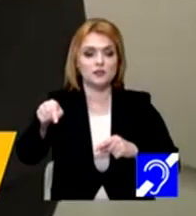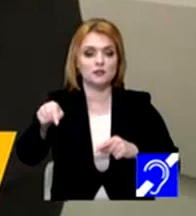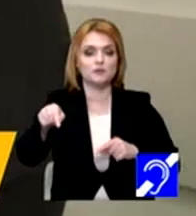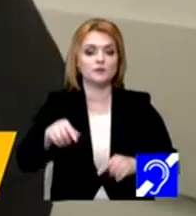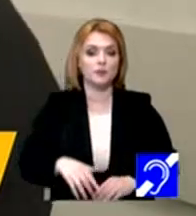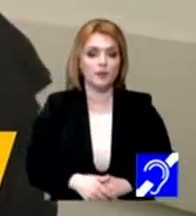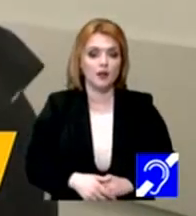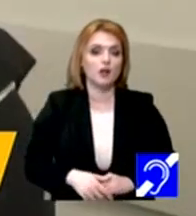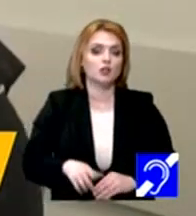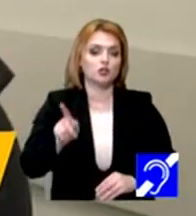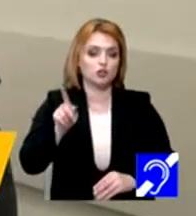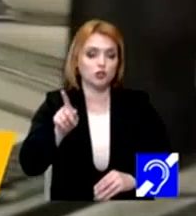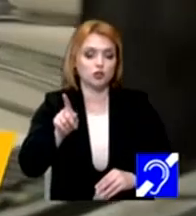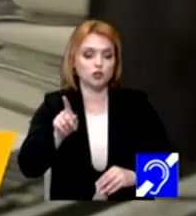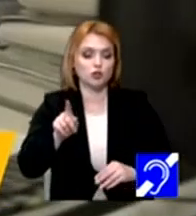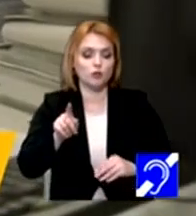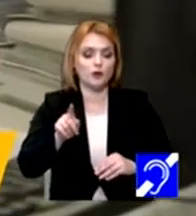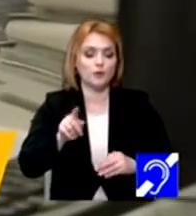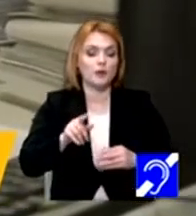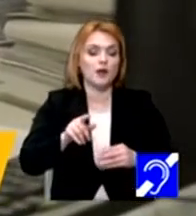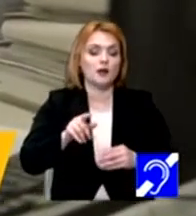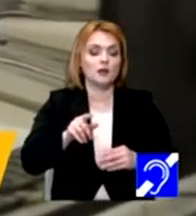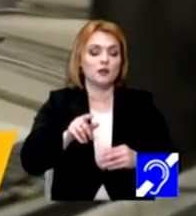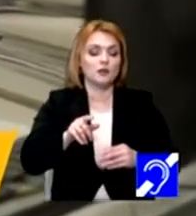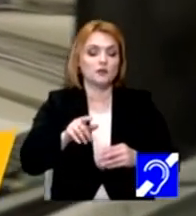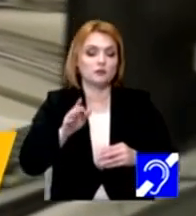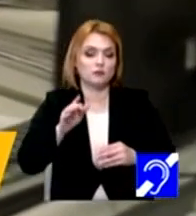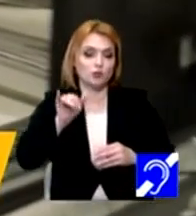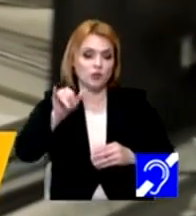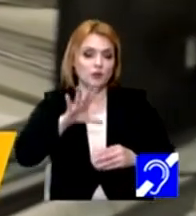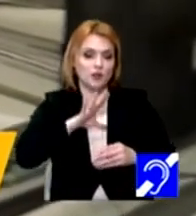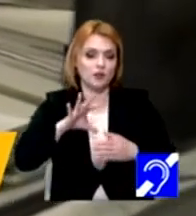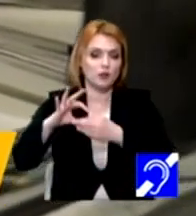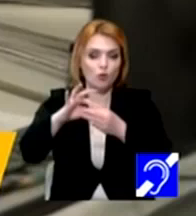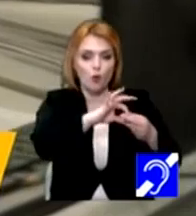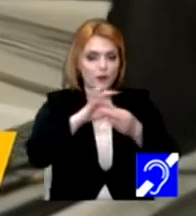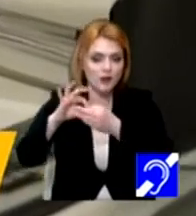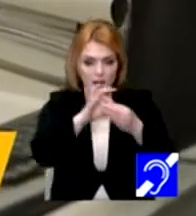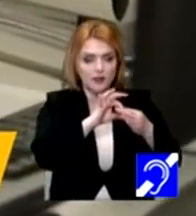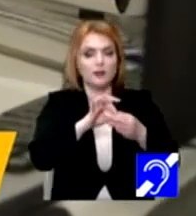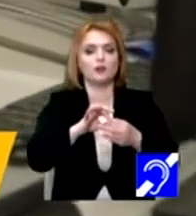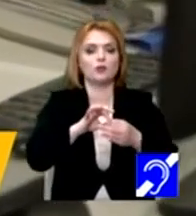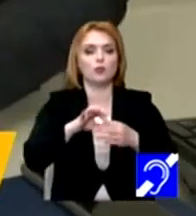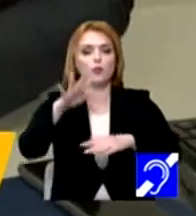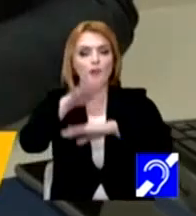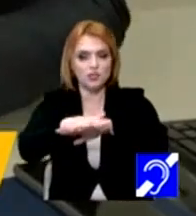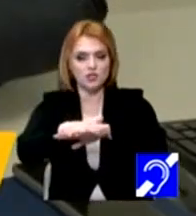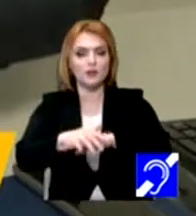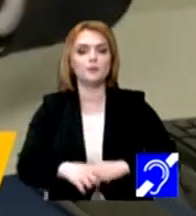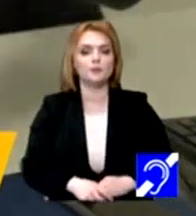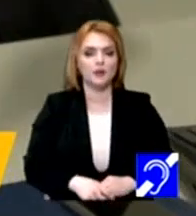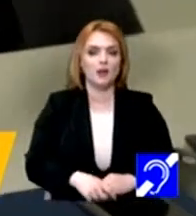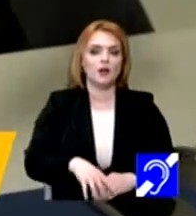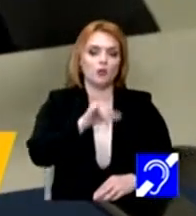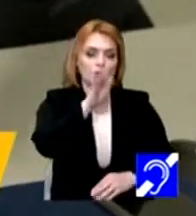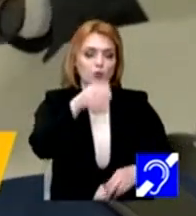sistemele financiare bancare, în primul rând europene, iar fiscul pe de altă parte va avea acces la mai multe astfel de tranzacții